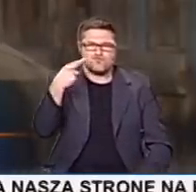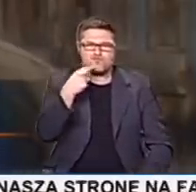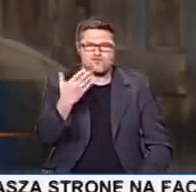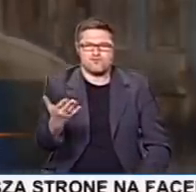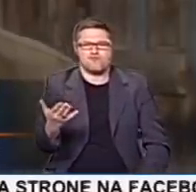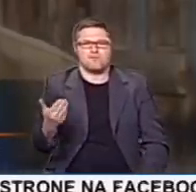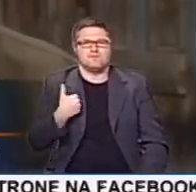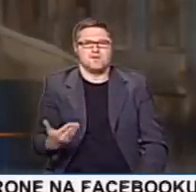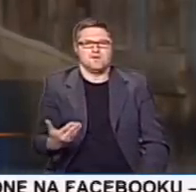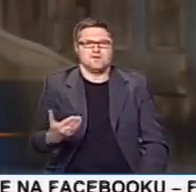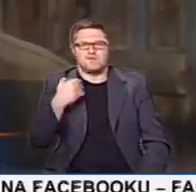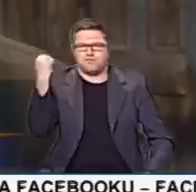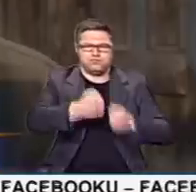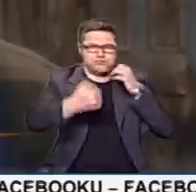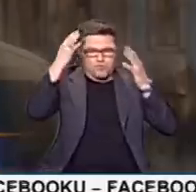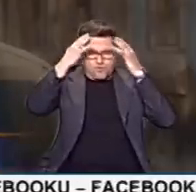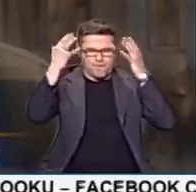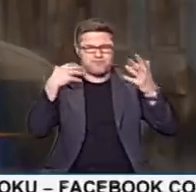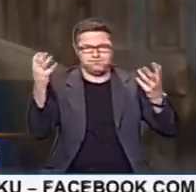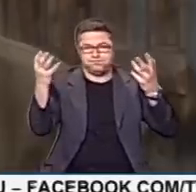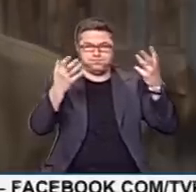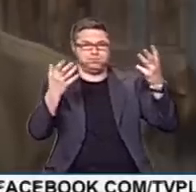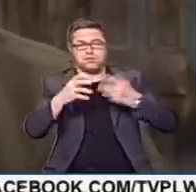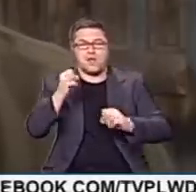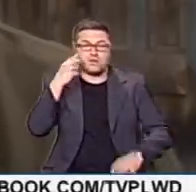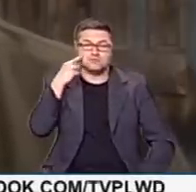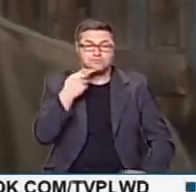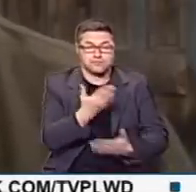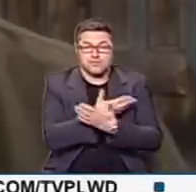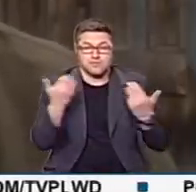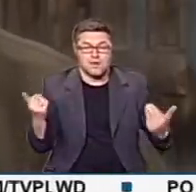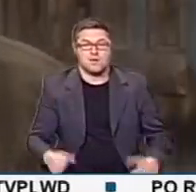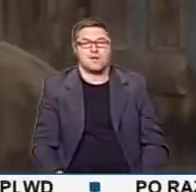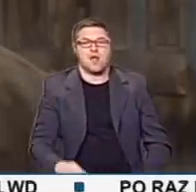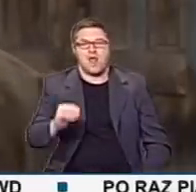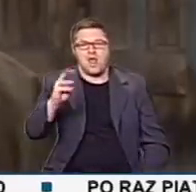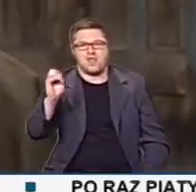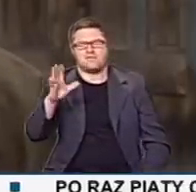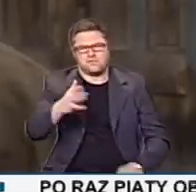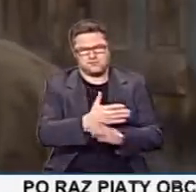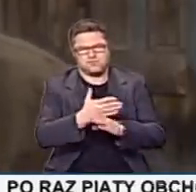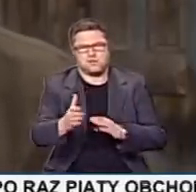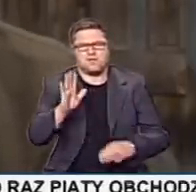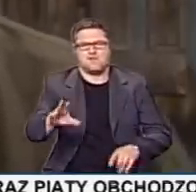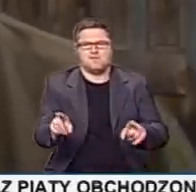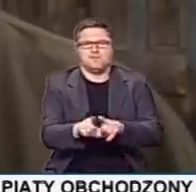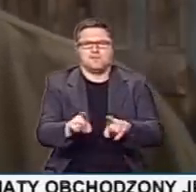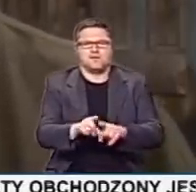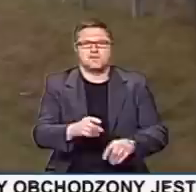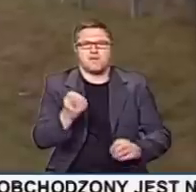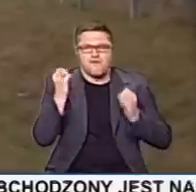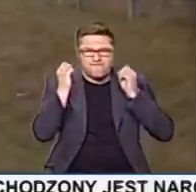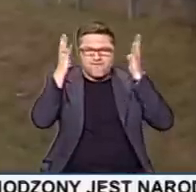bo poobijany miał a Edek też pia